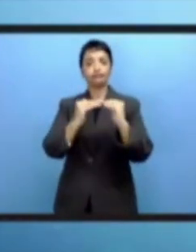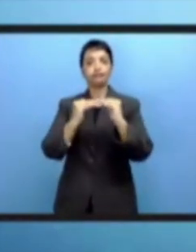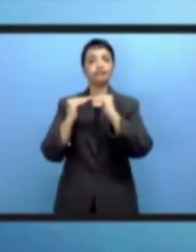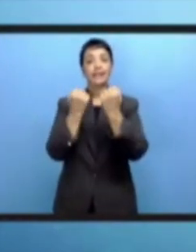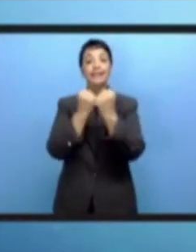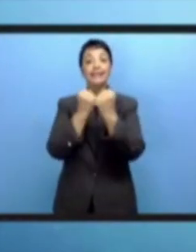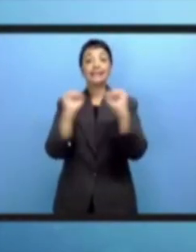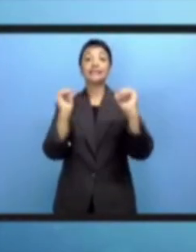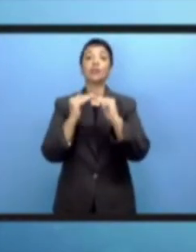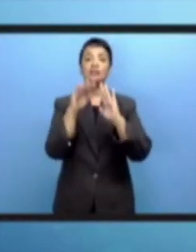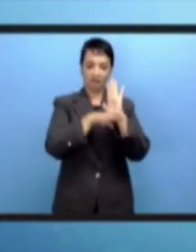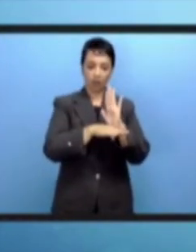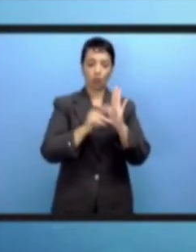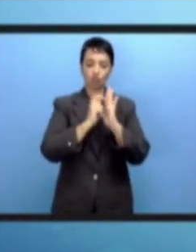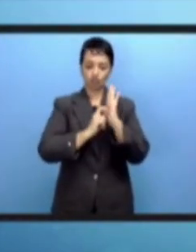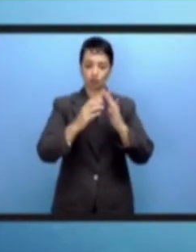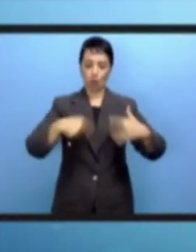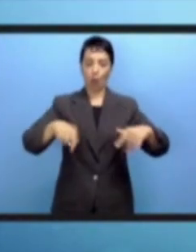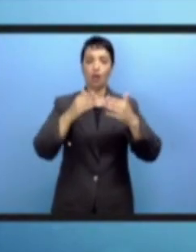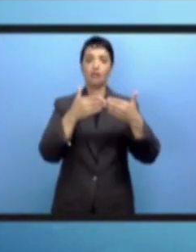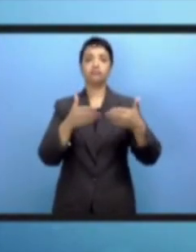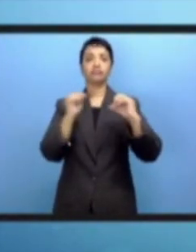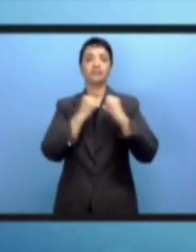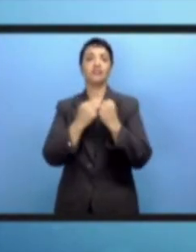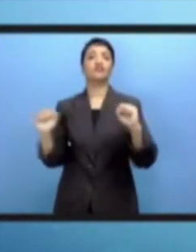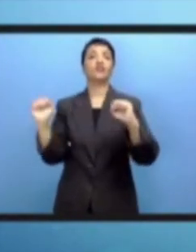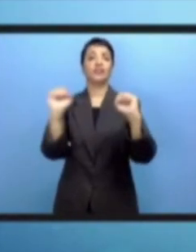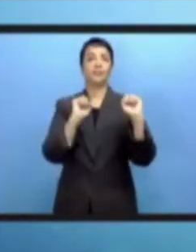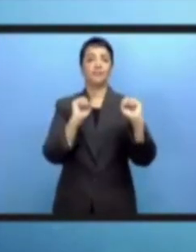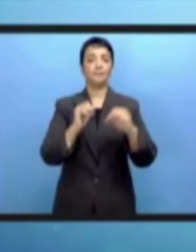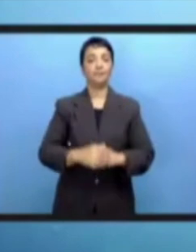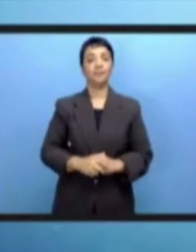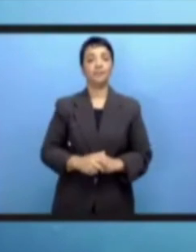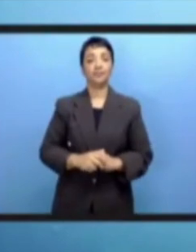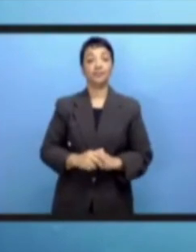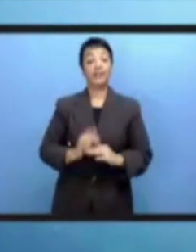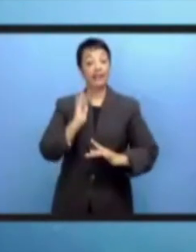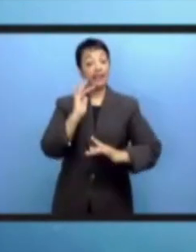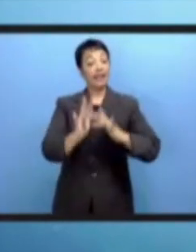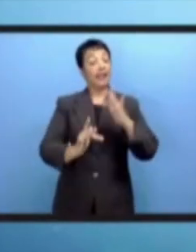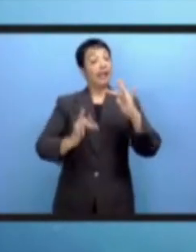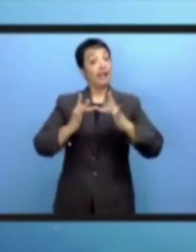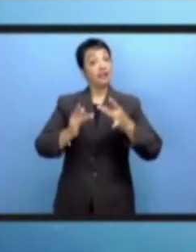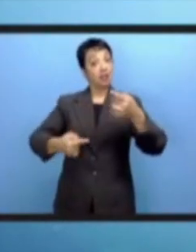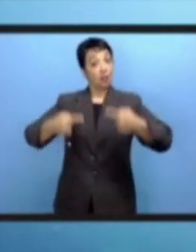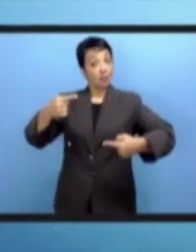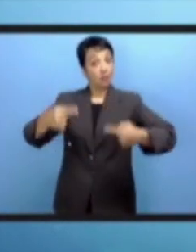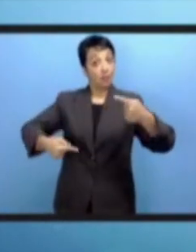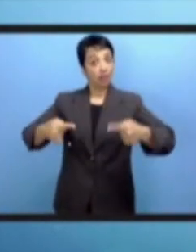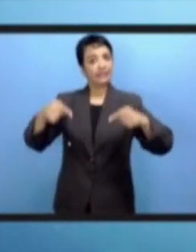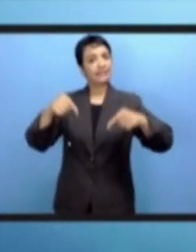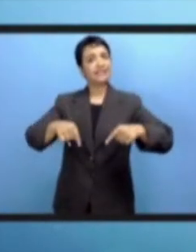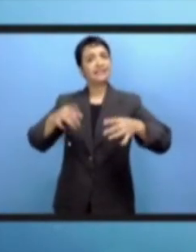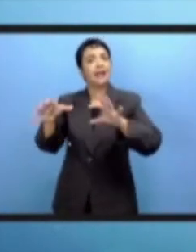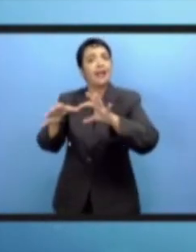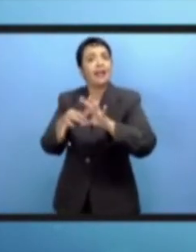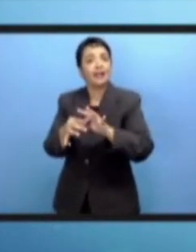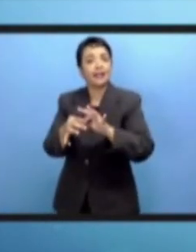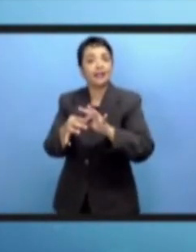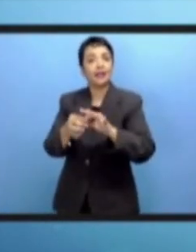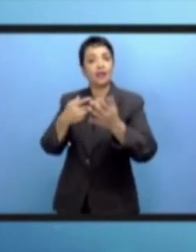для того, чтобы укреплять демократические ценности нашей страны. Ключевые моменты –